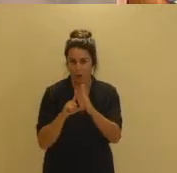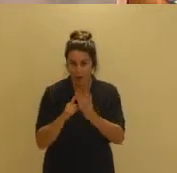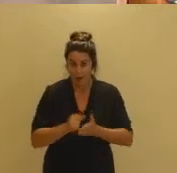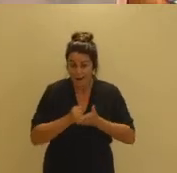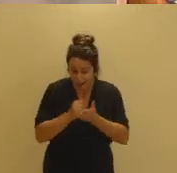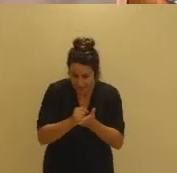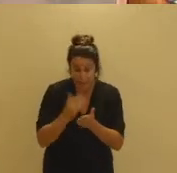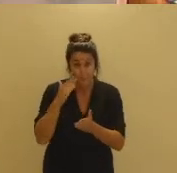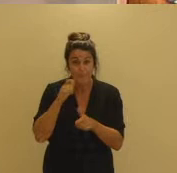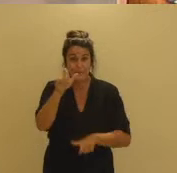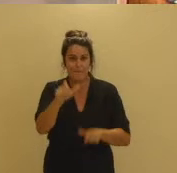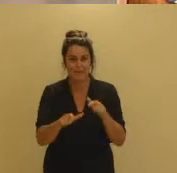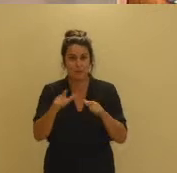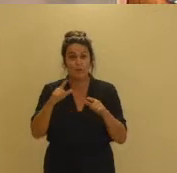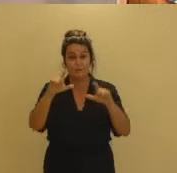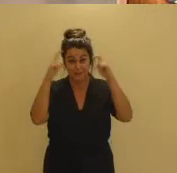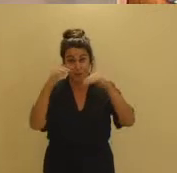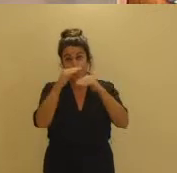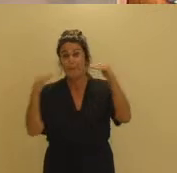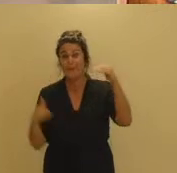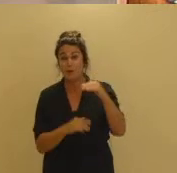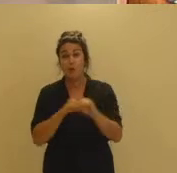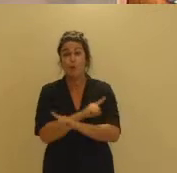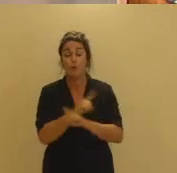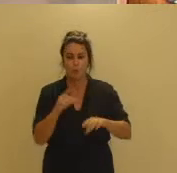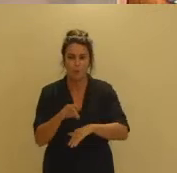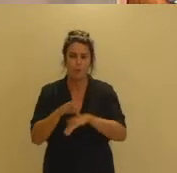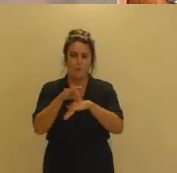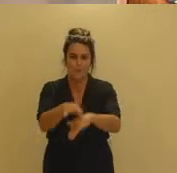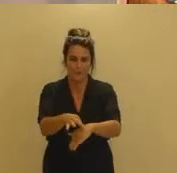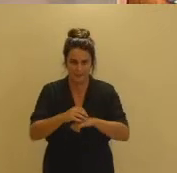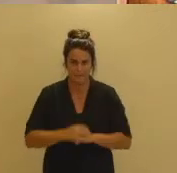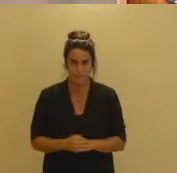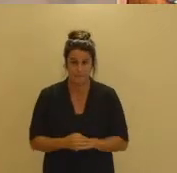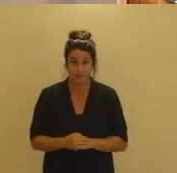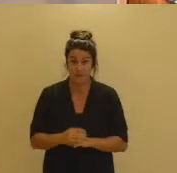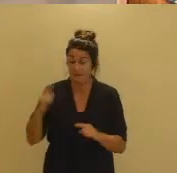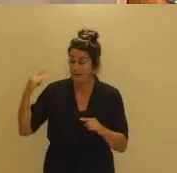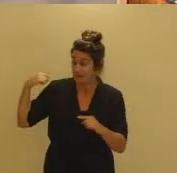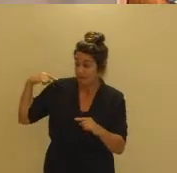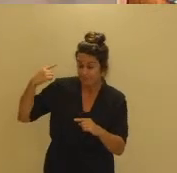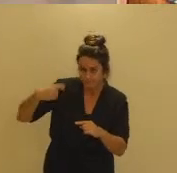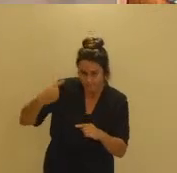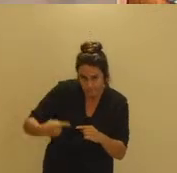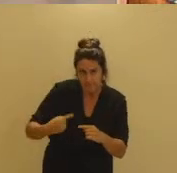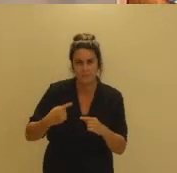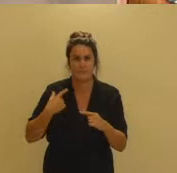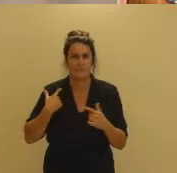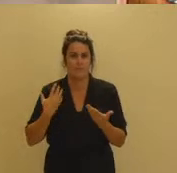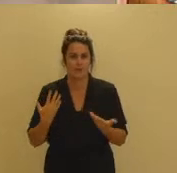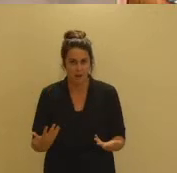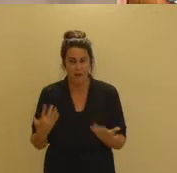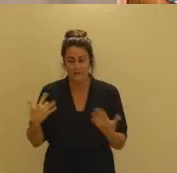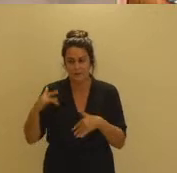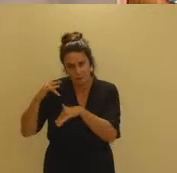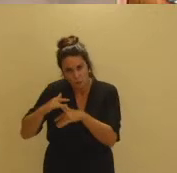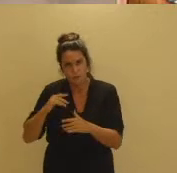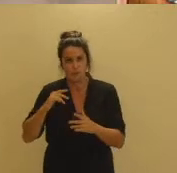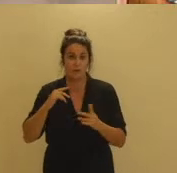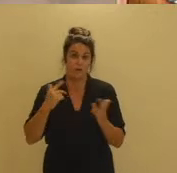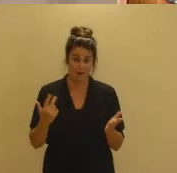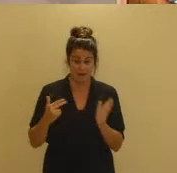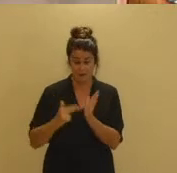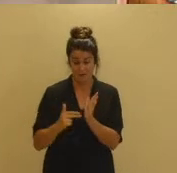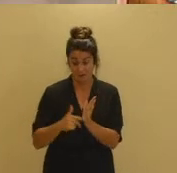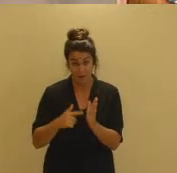mineur non accompagné. Comme dans d'autres circonstances par le passé, cette convention positionne la ville d'Andaye dans une démarche